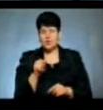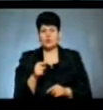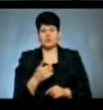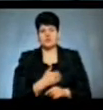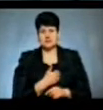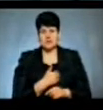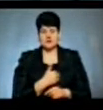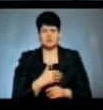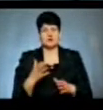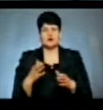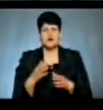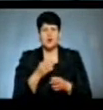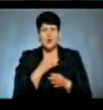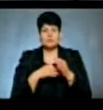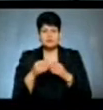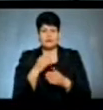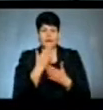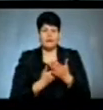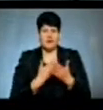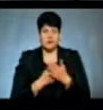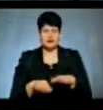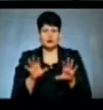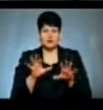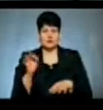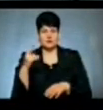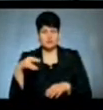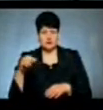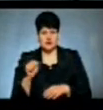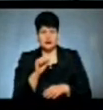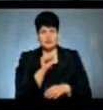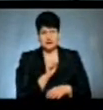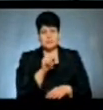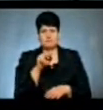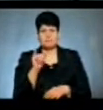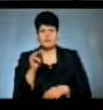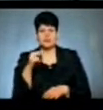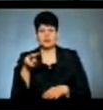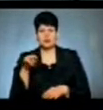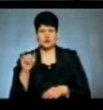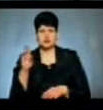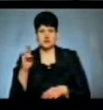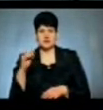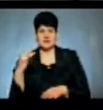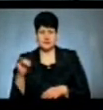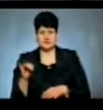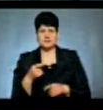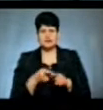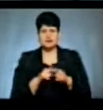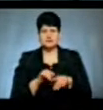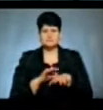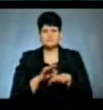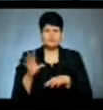«Нічлава», композитор і радник голови облдержадміністрації з питань культури Андрій Підлужний. Мандрівний фестиваль провели у всіх районних